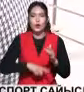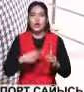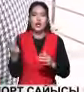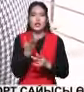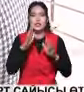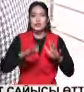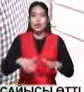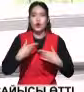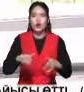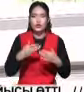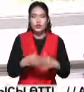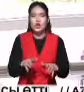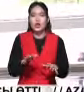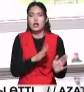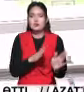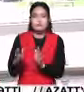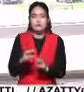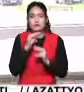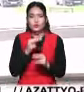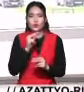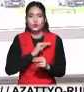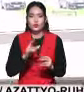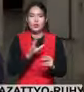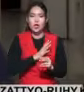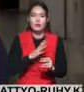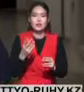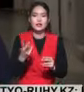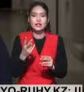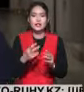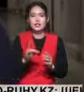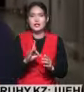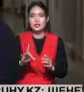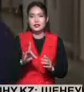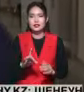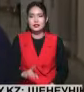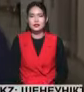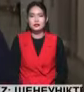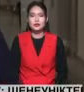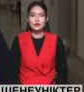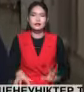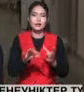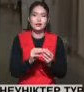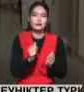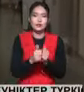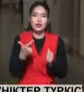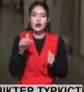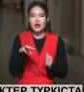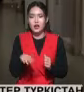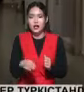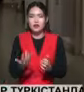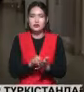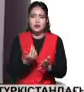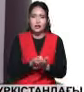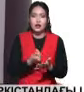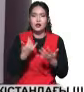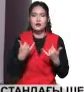мен тексеруден кедергісіз өтіп жатты. Тестілеуге ет үйренгендей. Бұған дейін наурызда платный тапсырған сол кезде